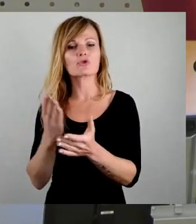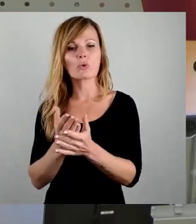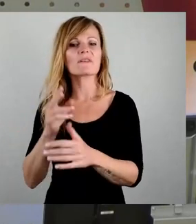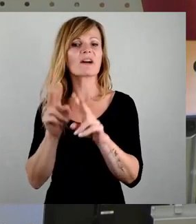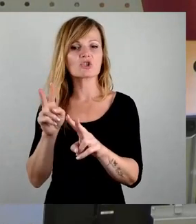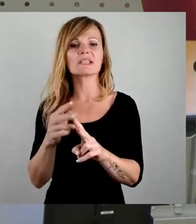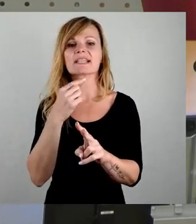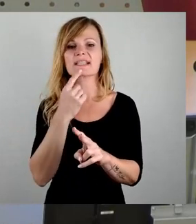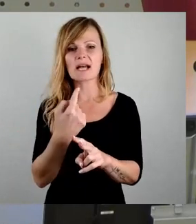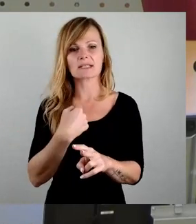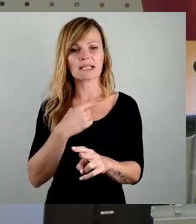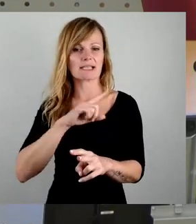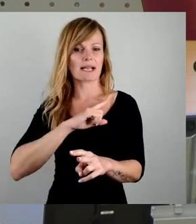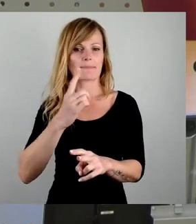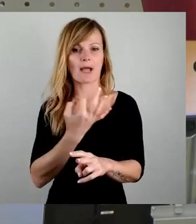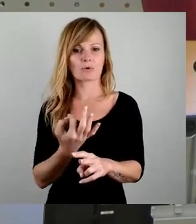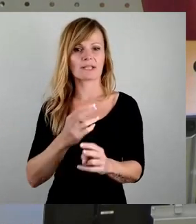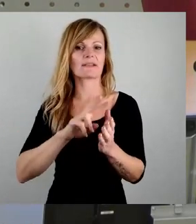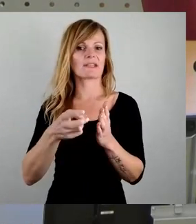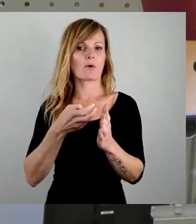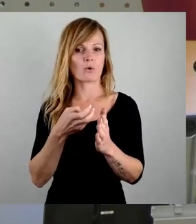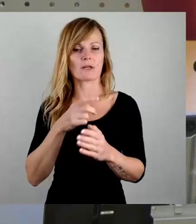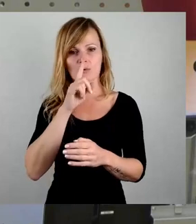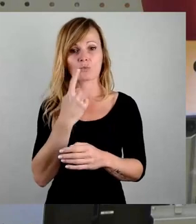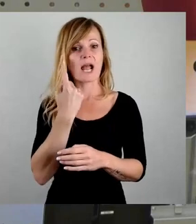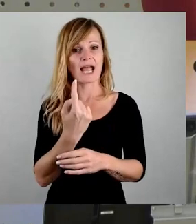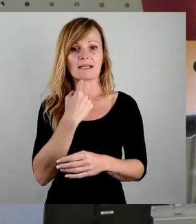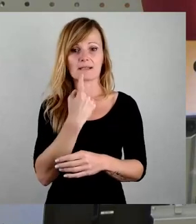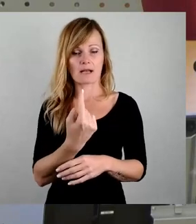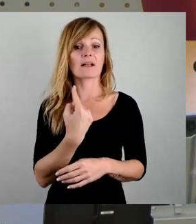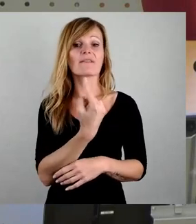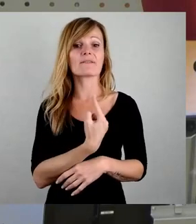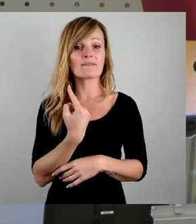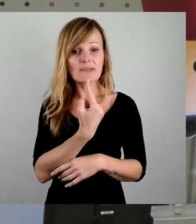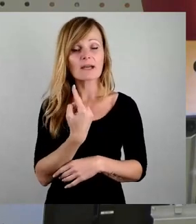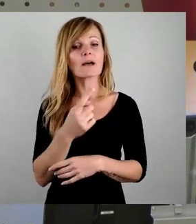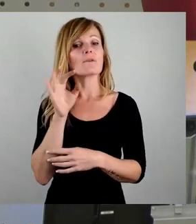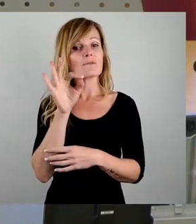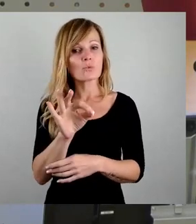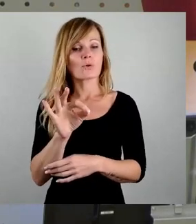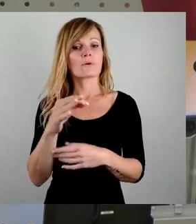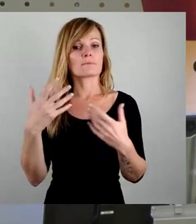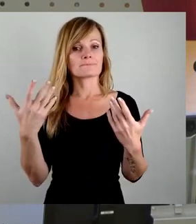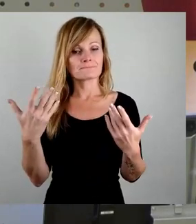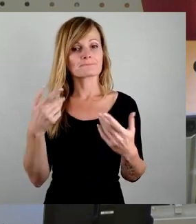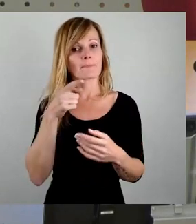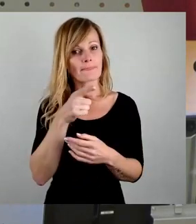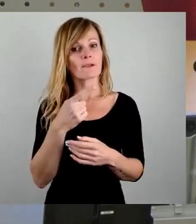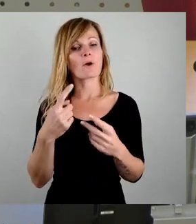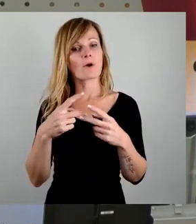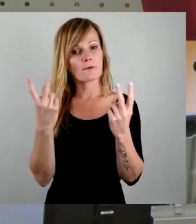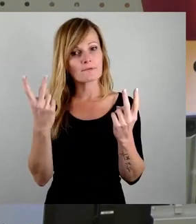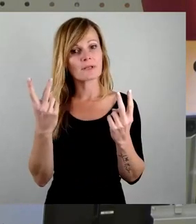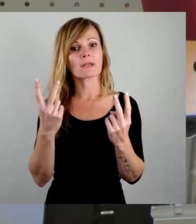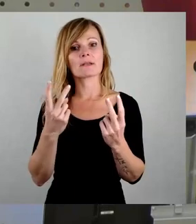nicht wiederholen. Ich wollte nur eins sagen. Wir sind dafür, dass es aus dem öffentlichen